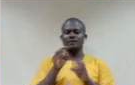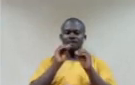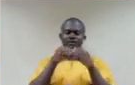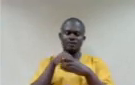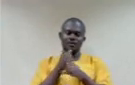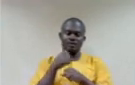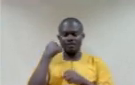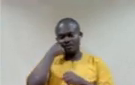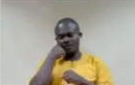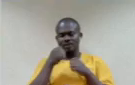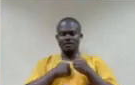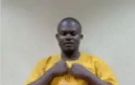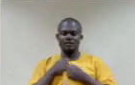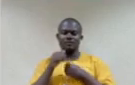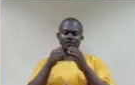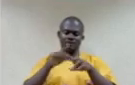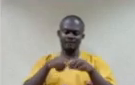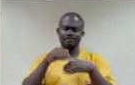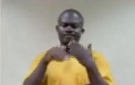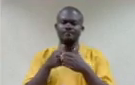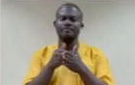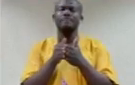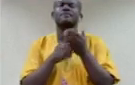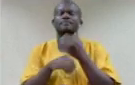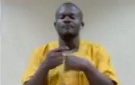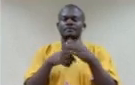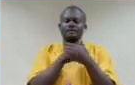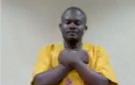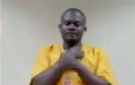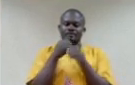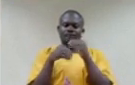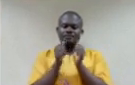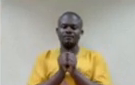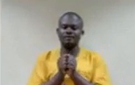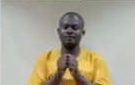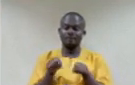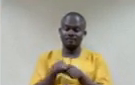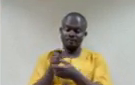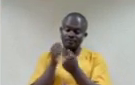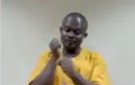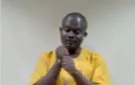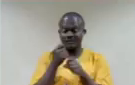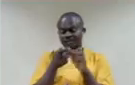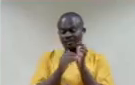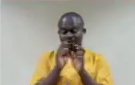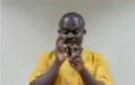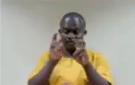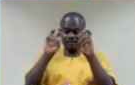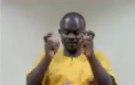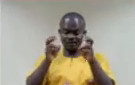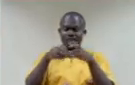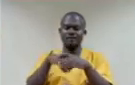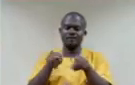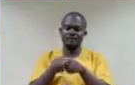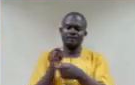filme nyarwanda bombe bemeza ko ibikorwa bishingiye ku muco nyarwanda bikomeje gukundwa ku isoko nibi ngi binakoze kandi urabona yuko ukunga no